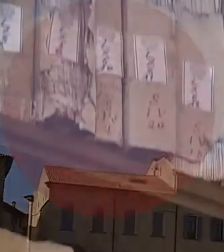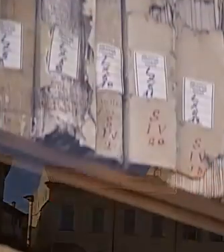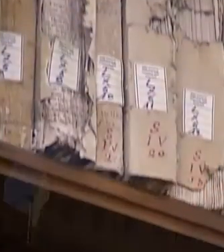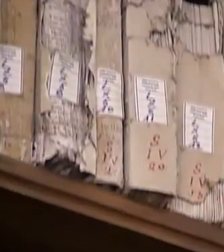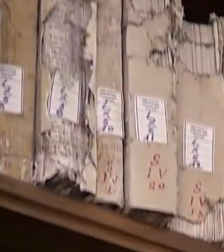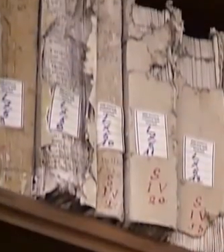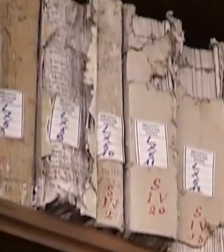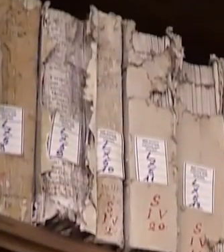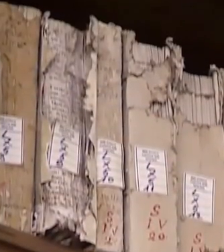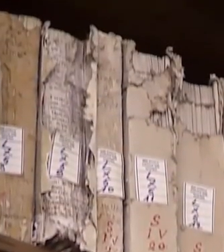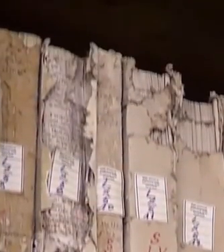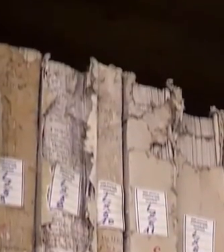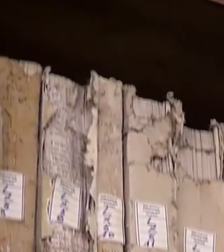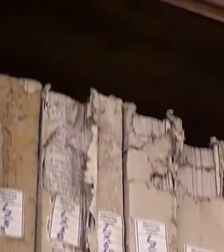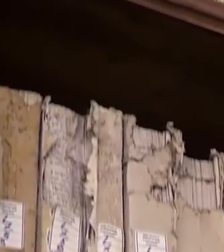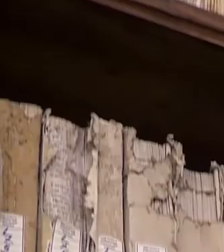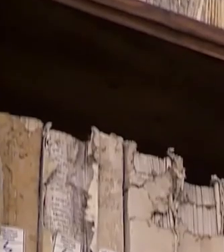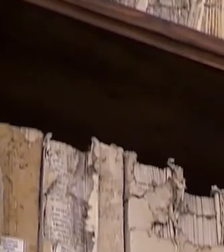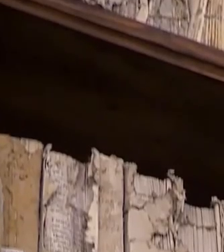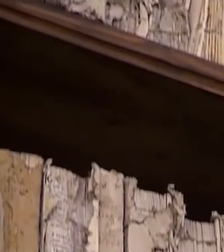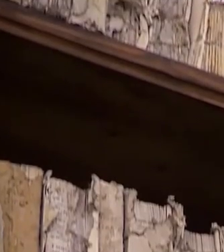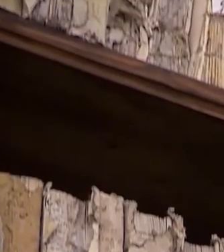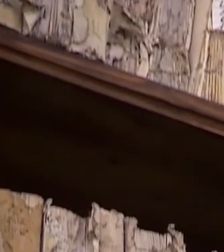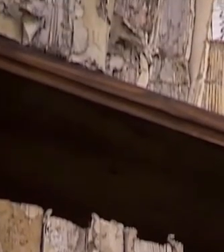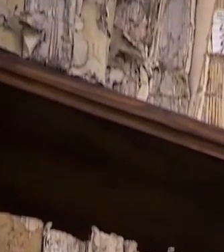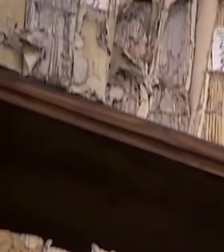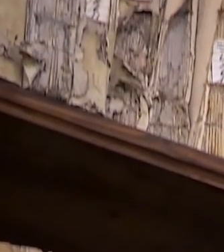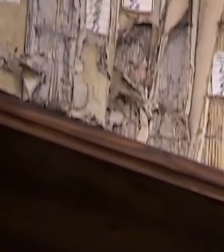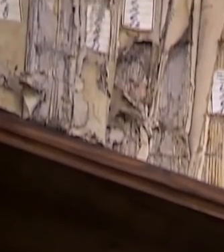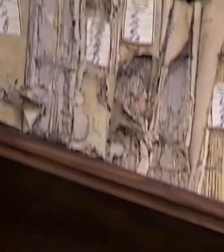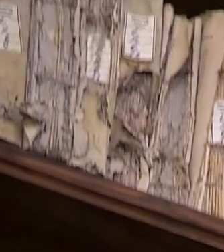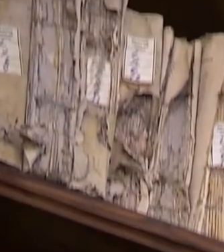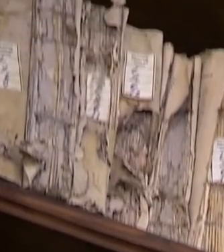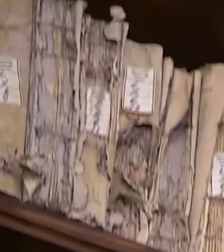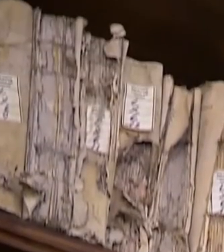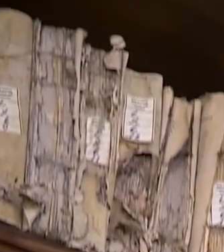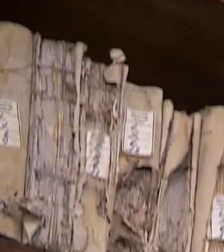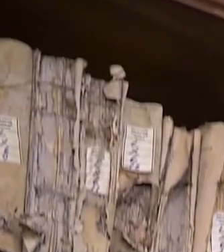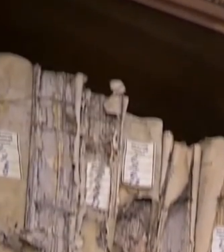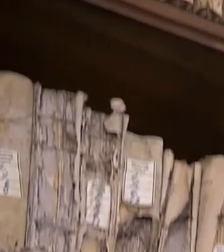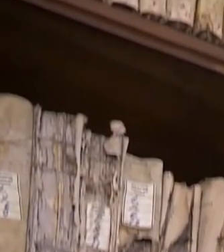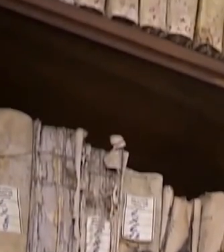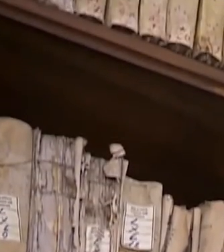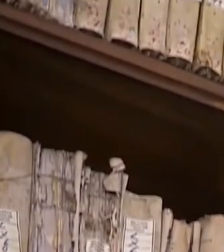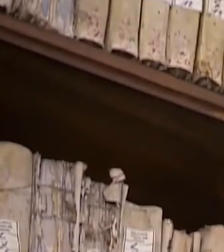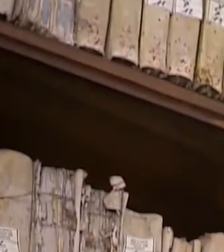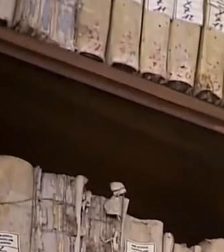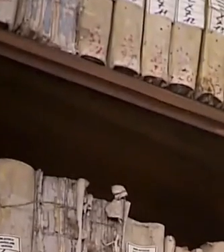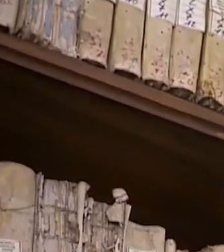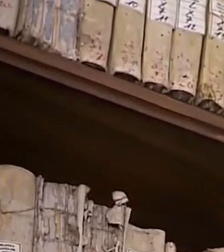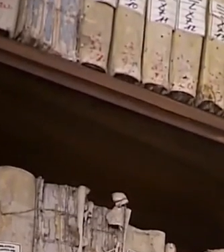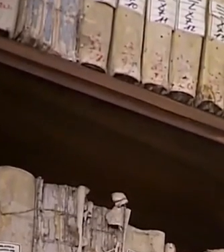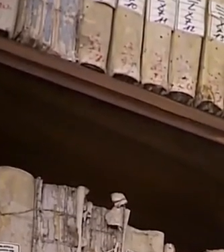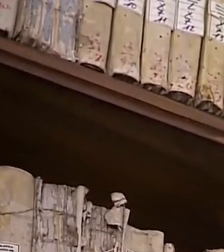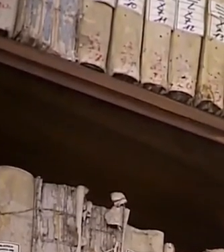Il lavoro di secoli emerge dalla classificazione ordinata delle opere. Monsignor Fasani indossa dei guanti di